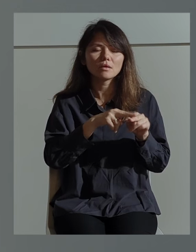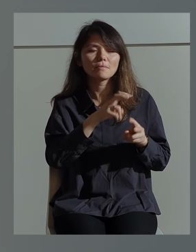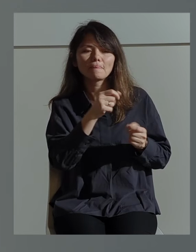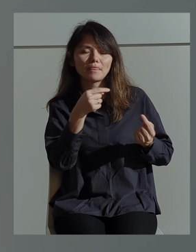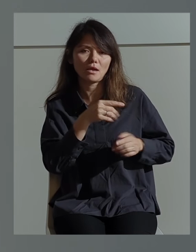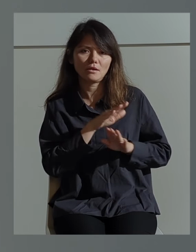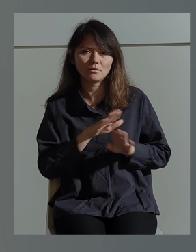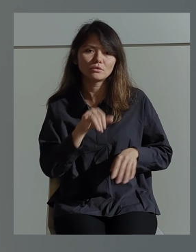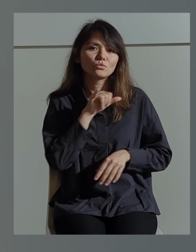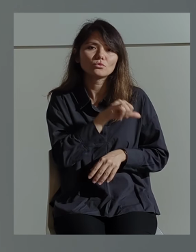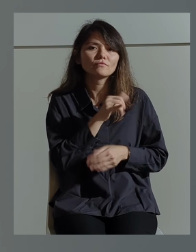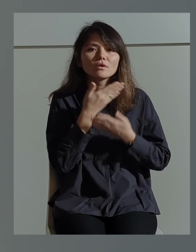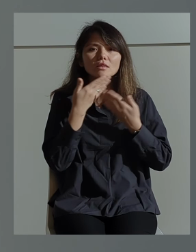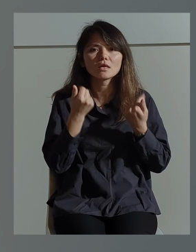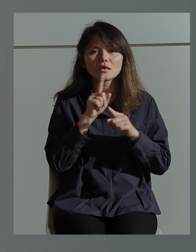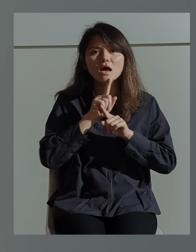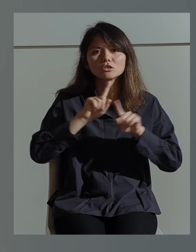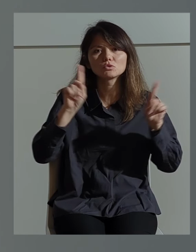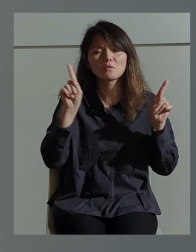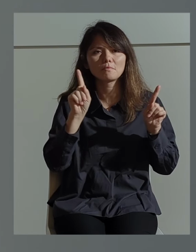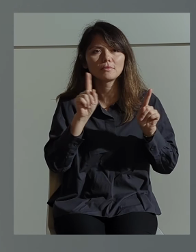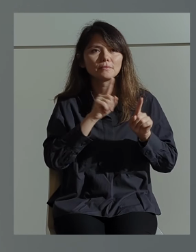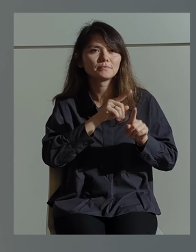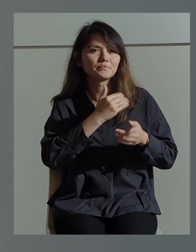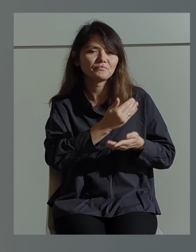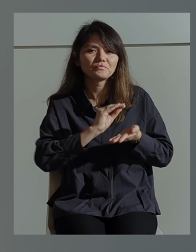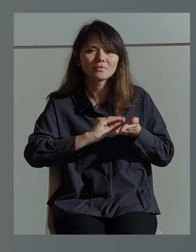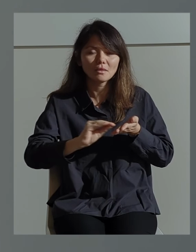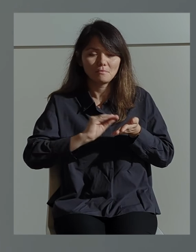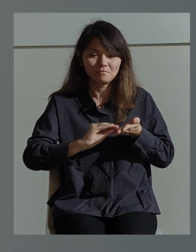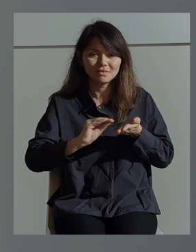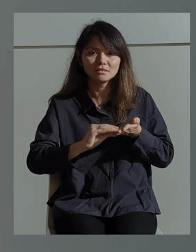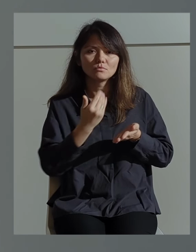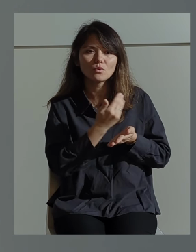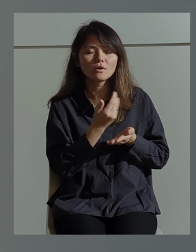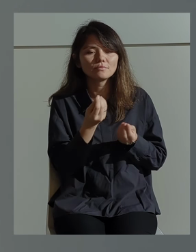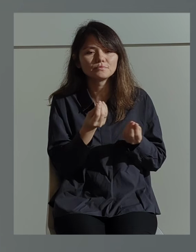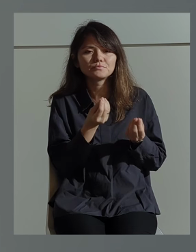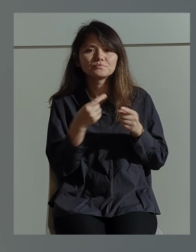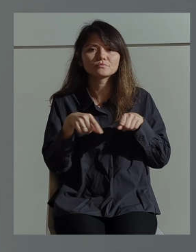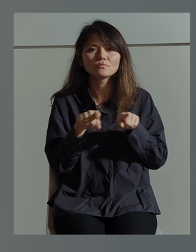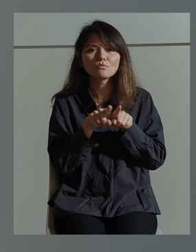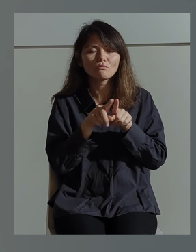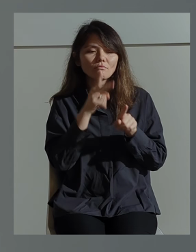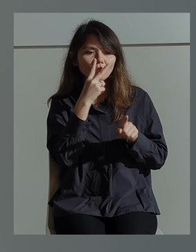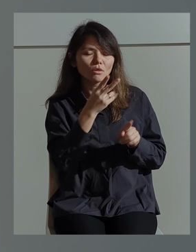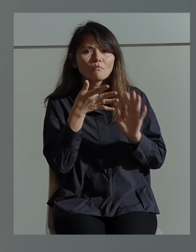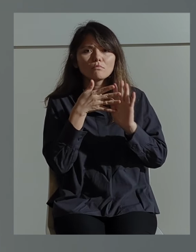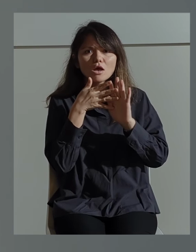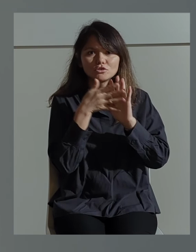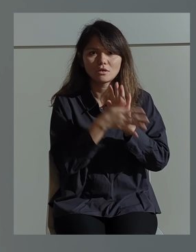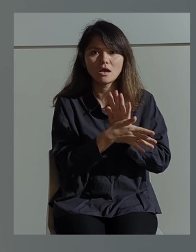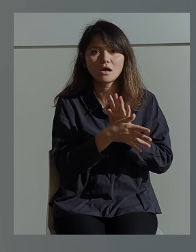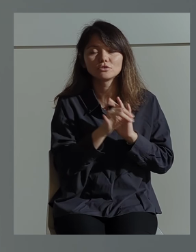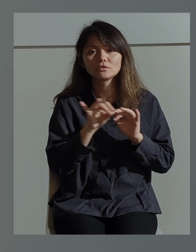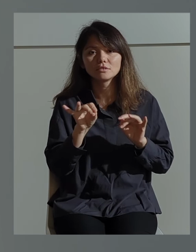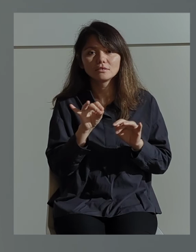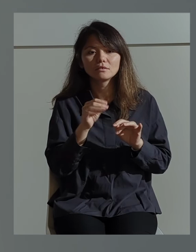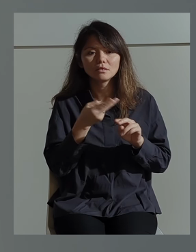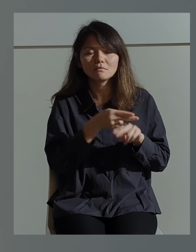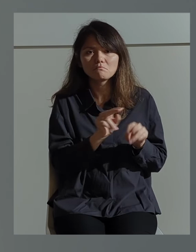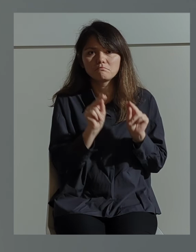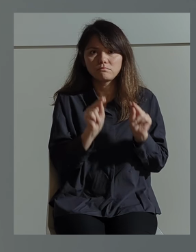То есть у него нет каких-то особых изысков его письмо какое-то абсолютно прозрачное и в этом смысле